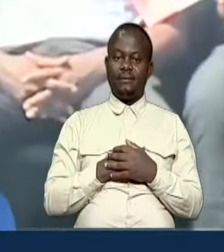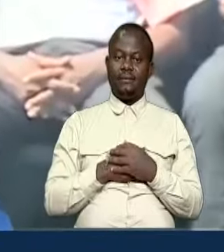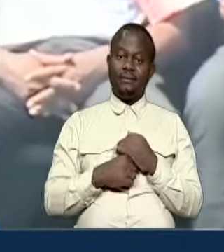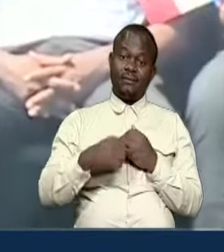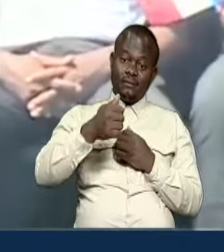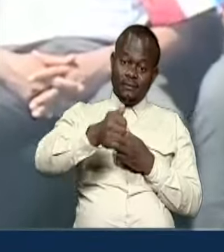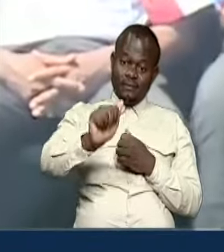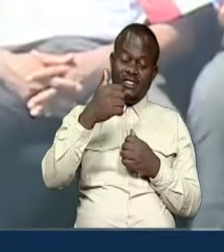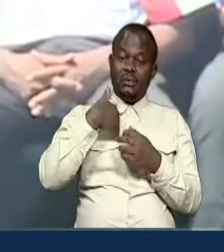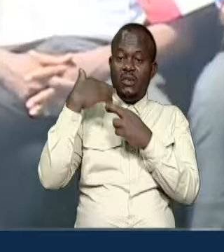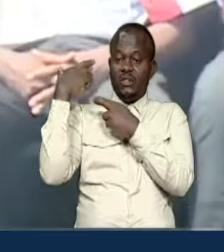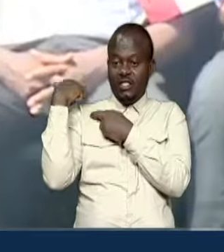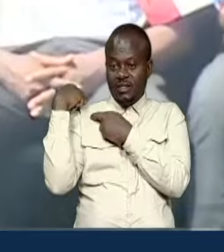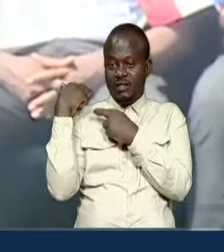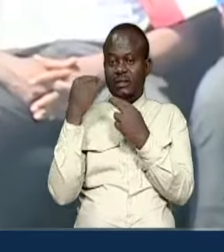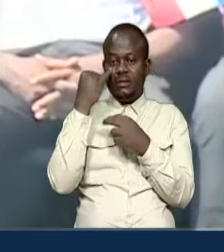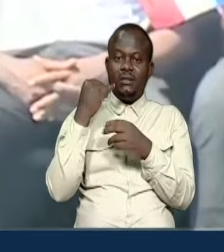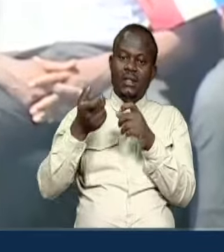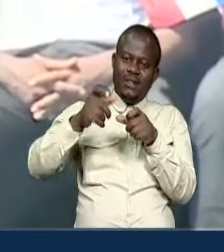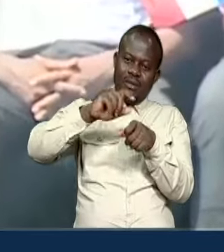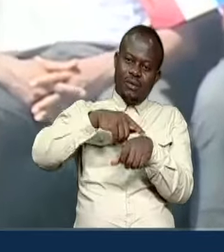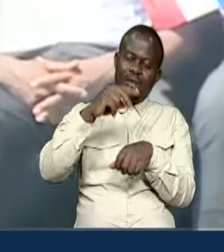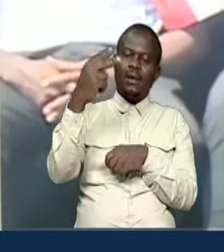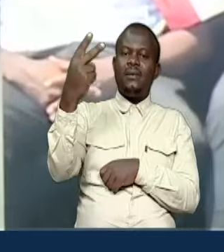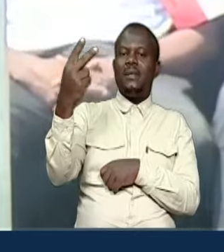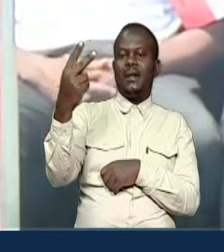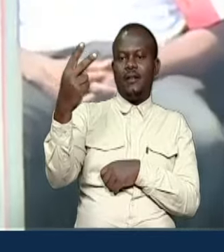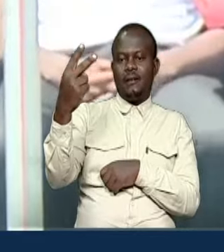mwebwe mufite inshingano ikuba kabiri